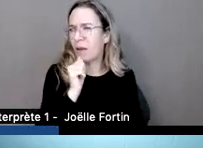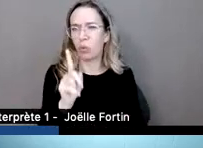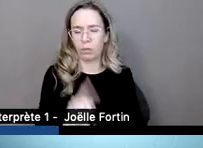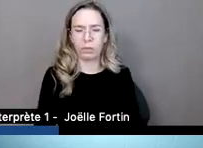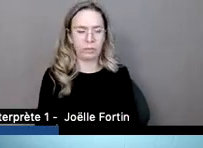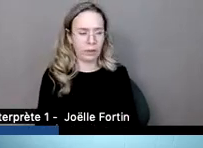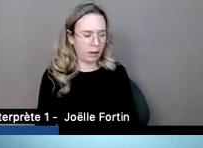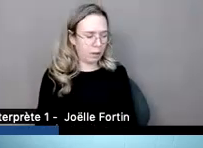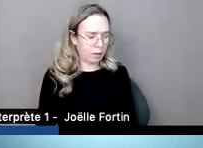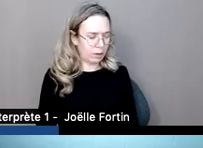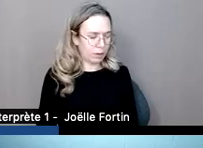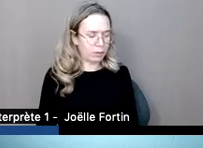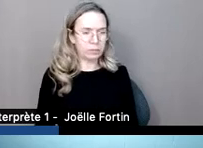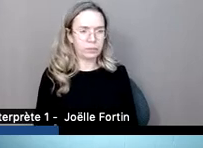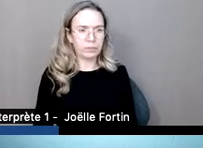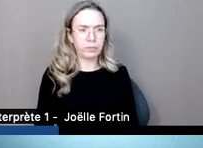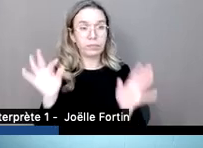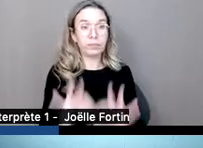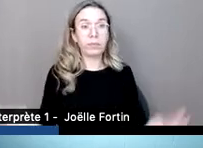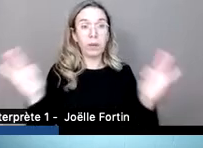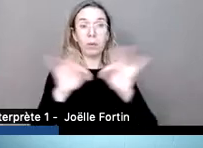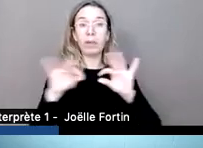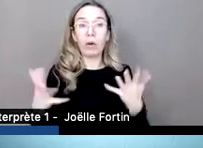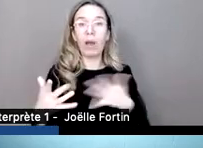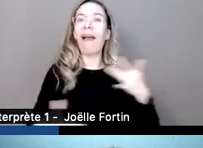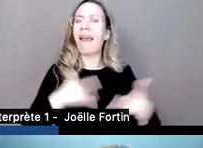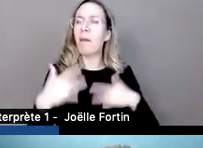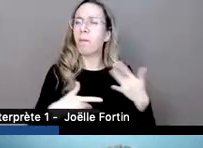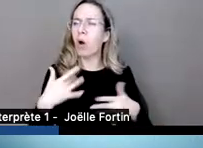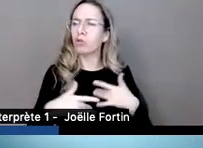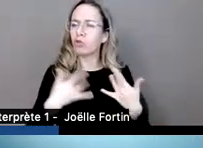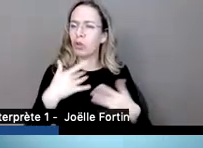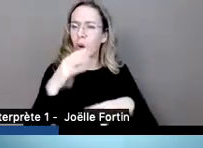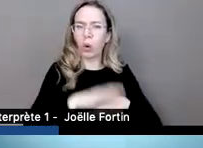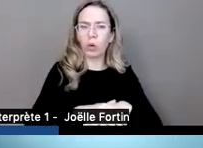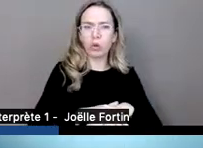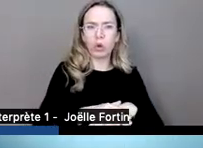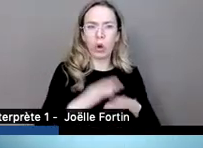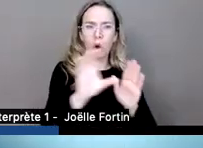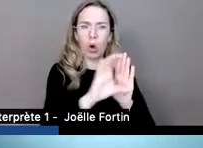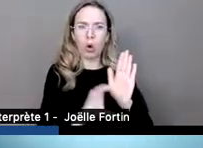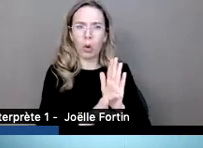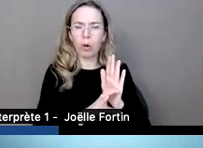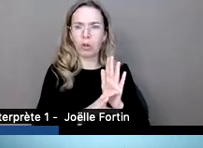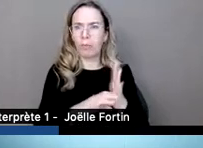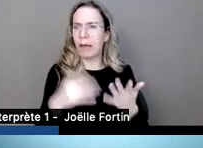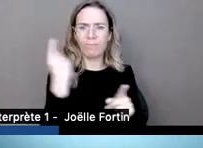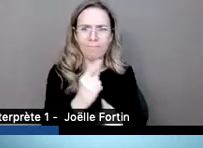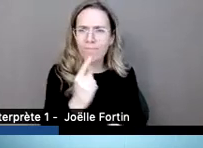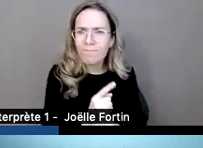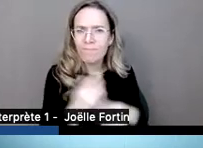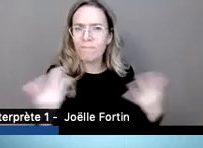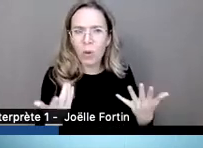Aussi, l'important, c'est d'explorer les émotions derrière les comportements comportements déroutants exprimés,